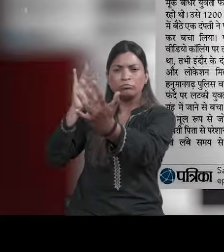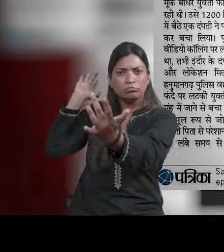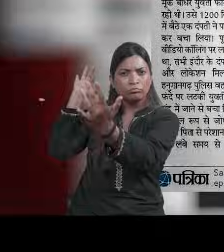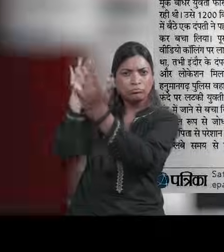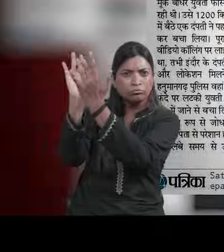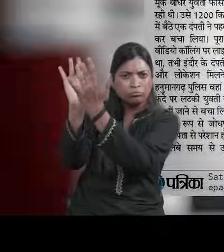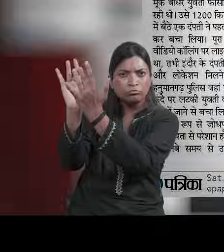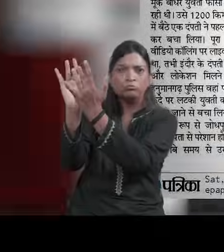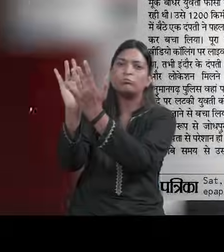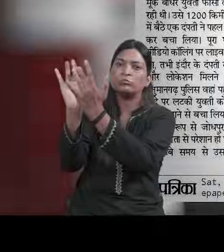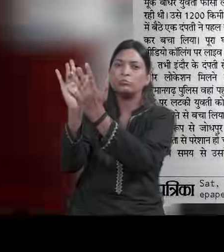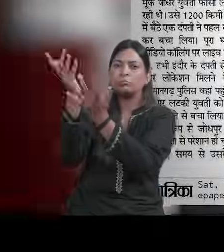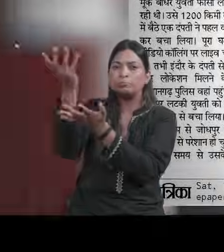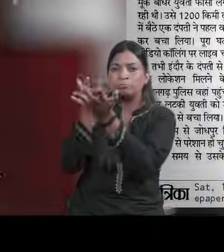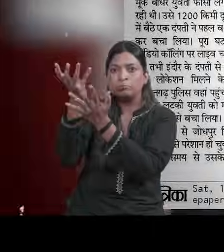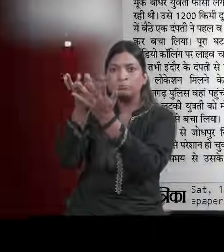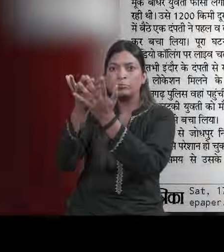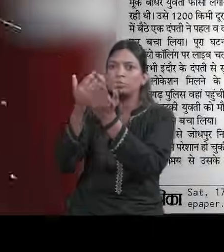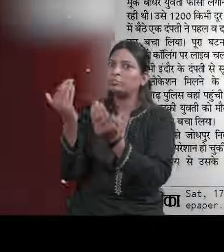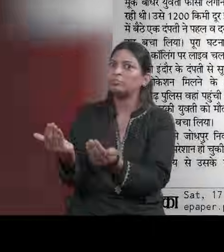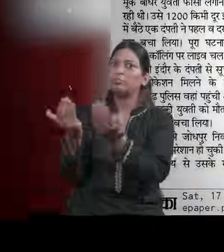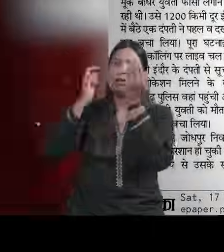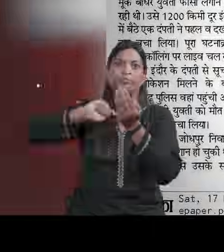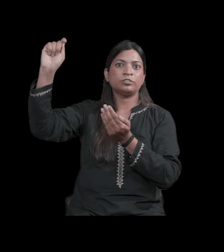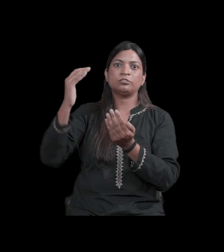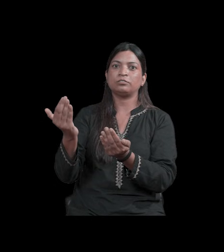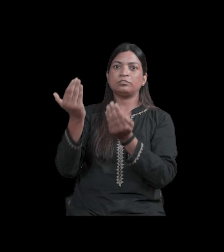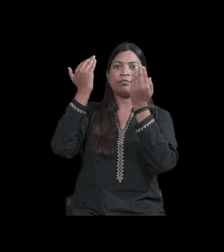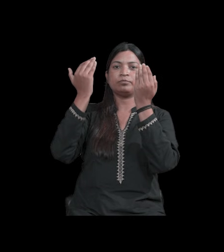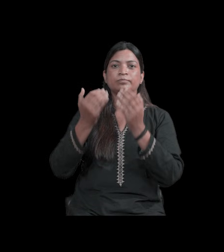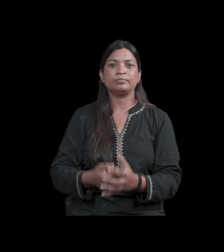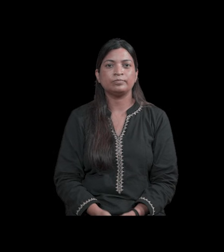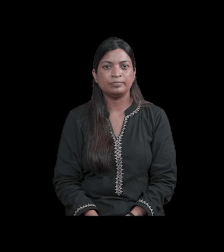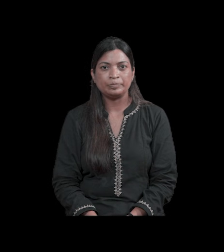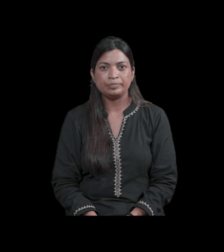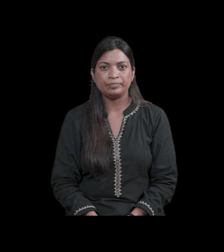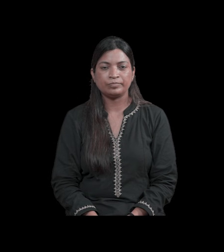संपर्क करके उसको रेस्क्यू करा और उसको सुसाइड करने से बचाया।